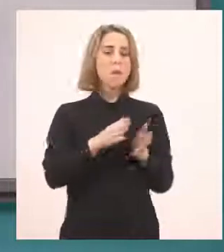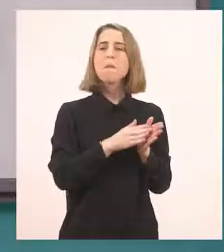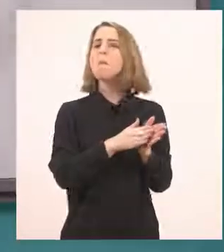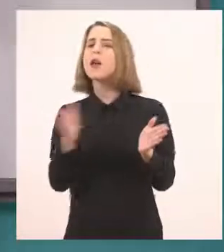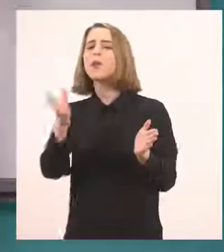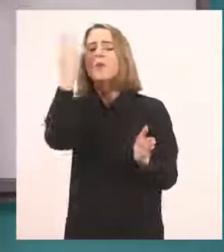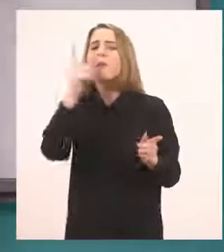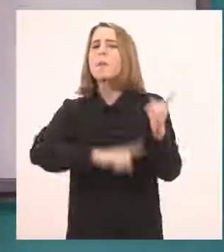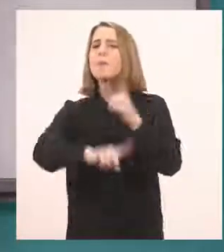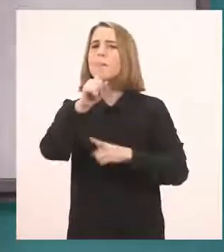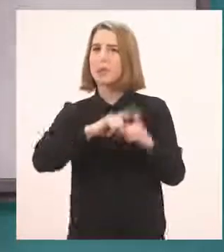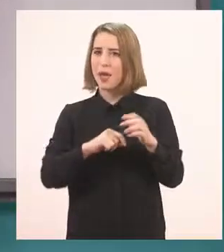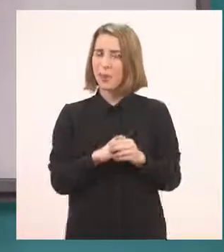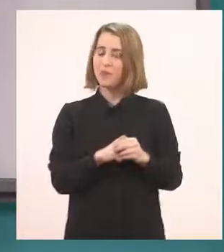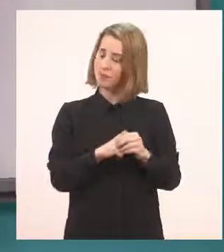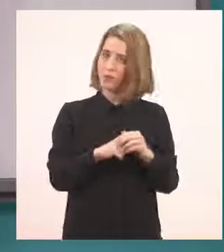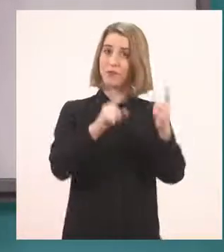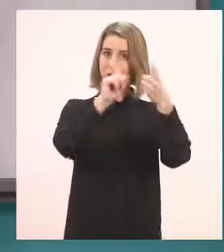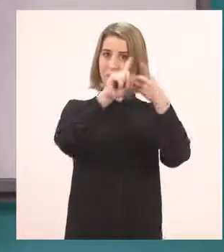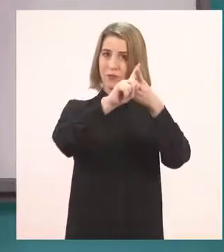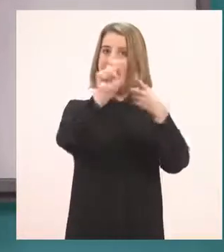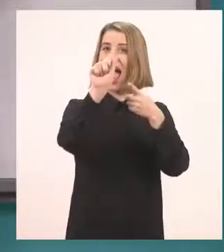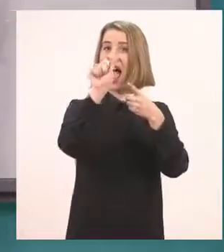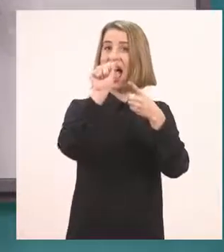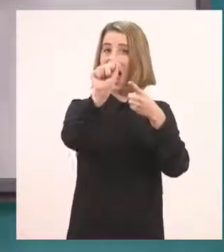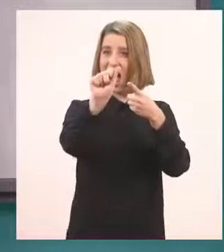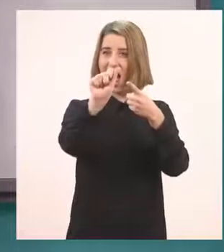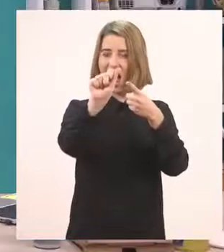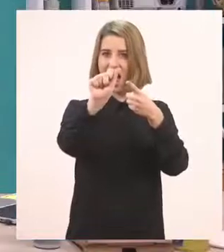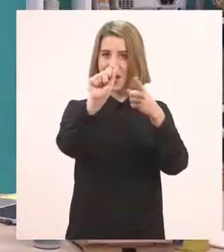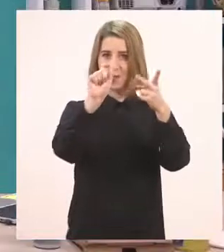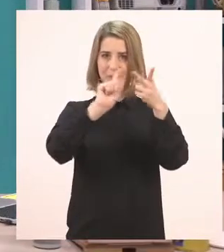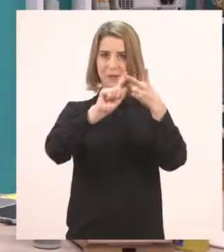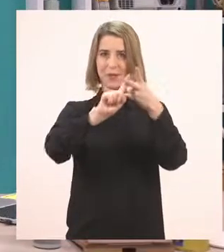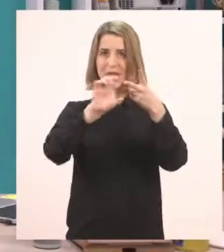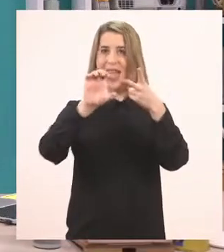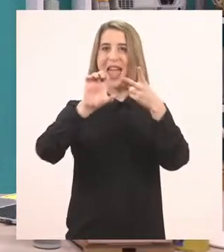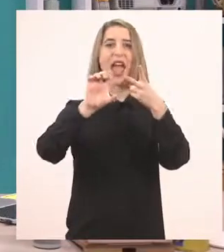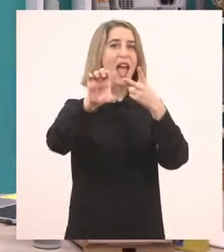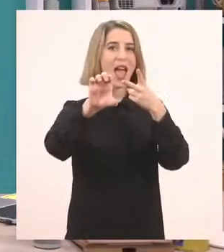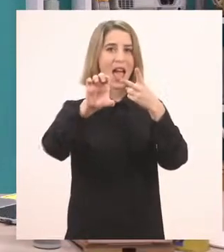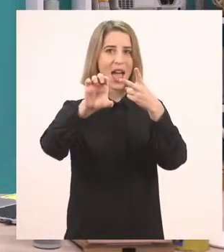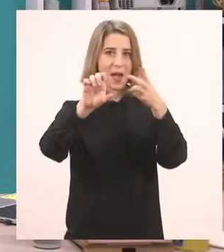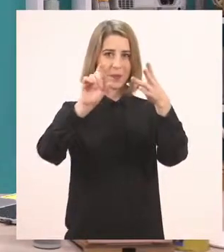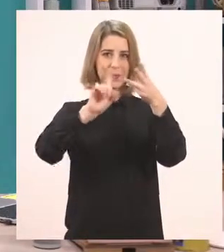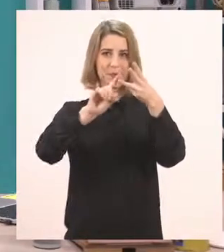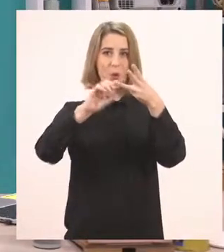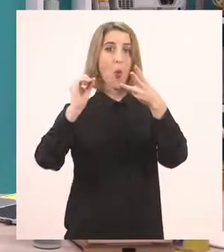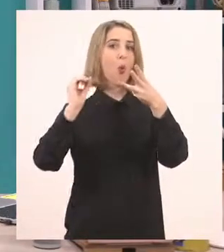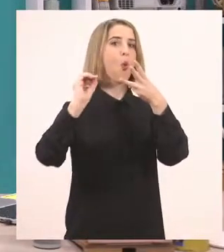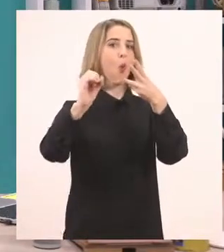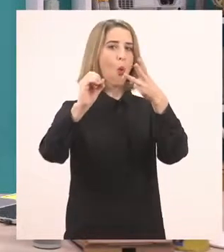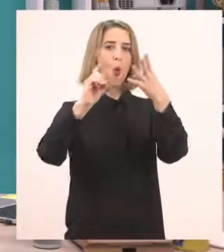να τα δούμε εδώ μαζί. Έχουμε μάθει το α, το ε, το ο